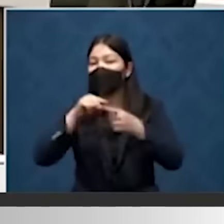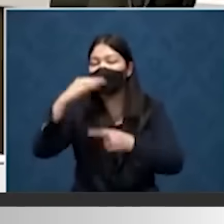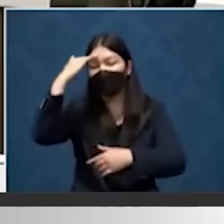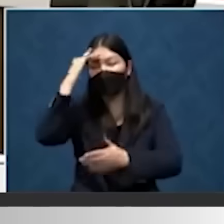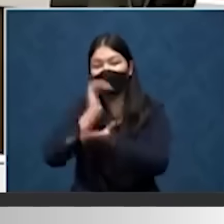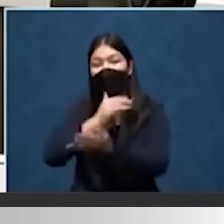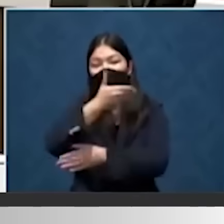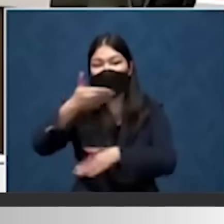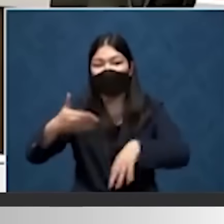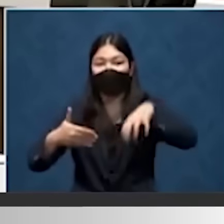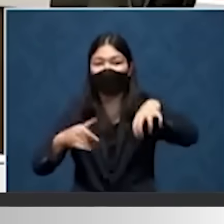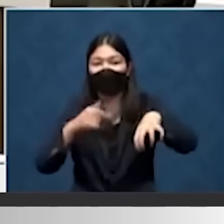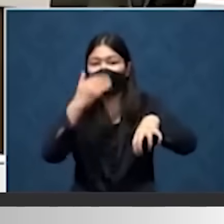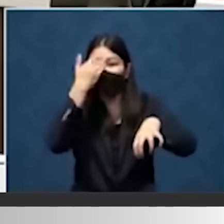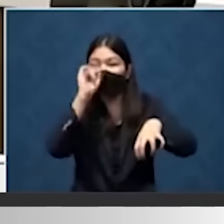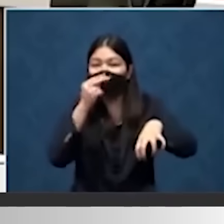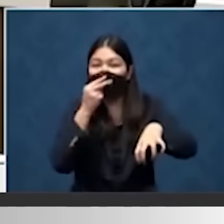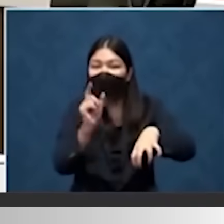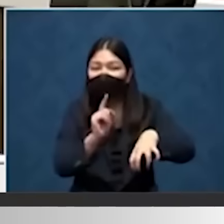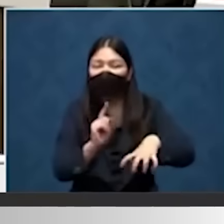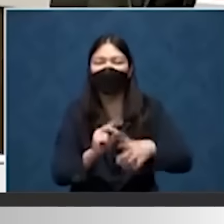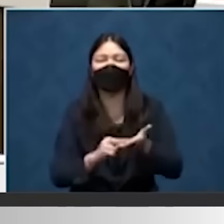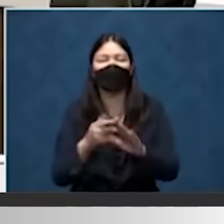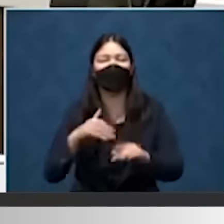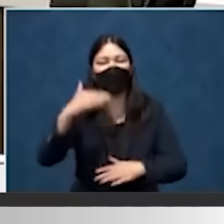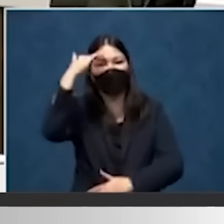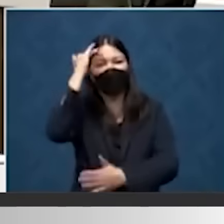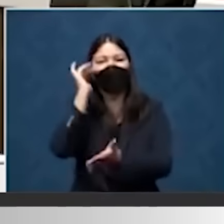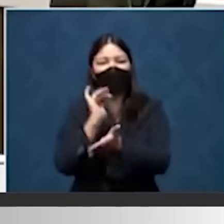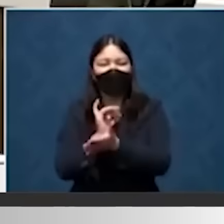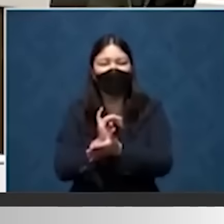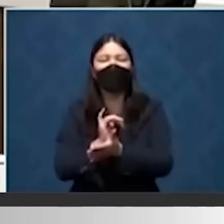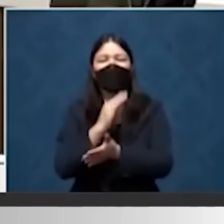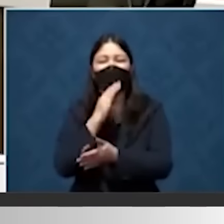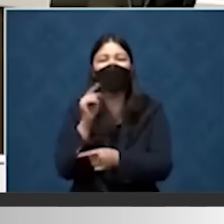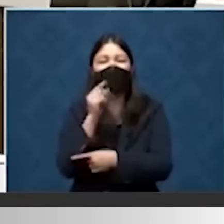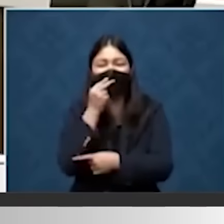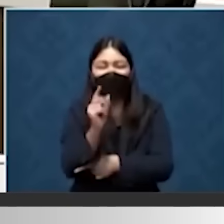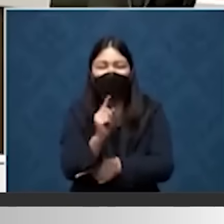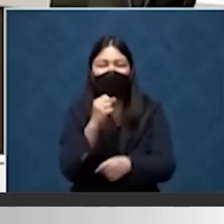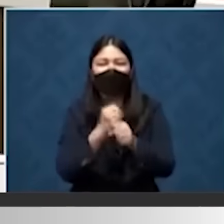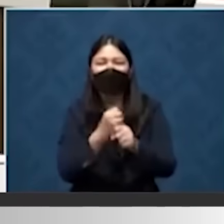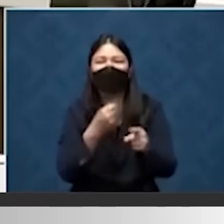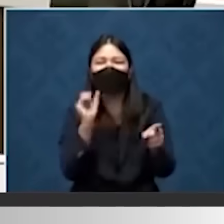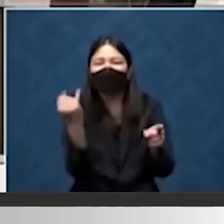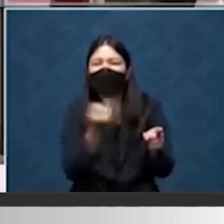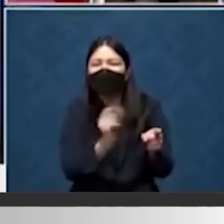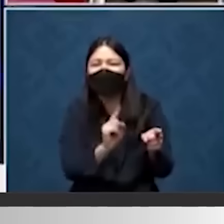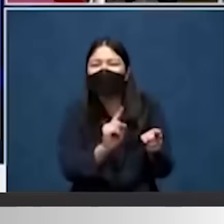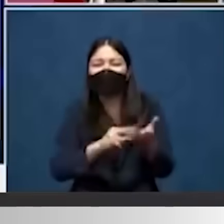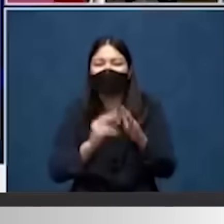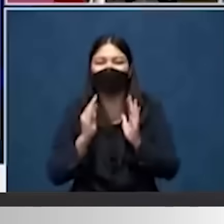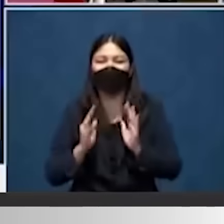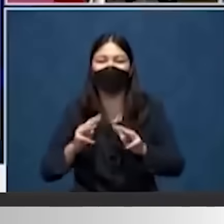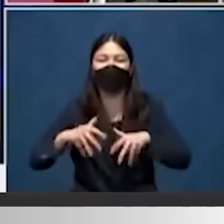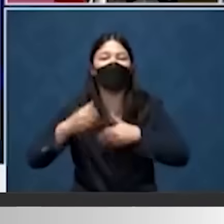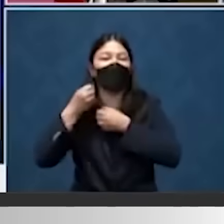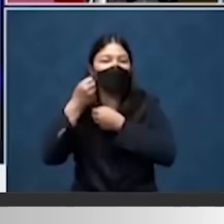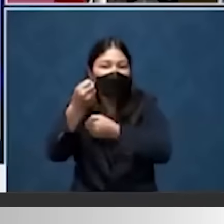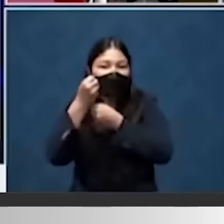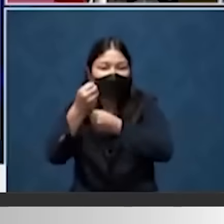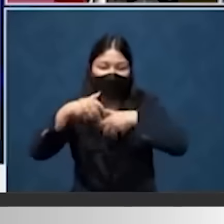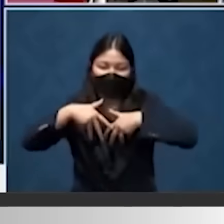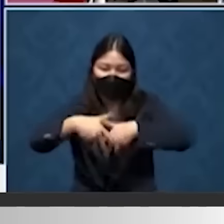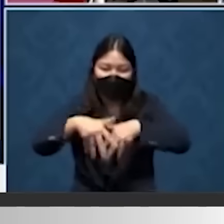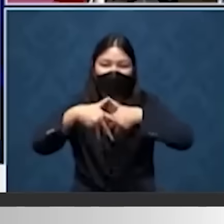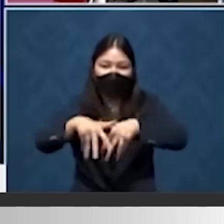าหน้าที่ตำรวจใช้ความรุนแรงต่อพี่น้องประชาชนที่ออกมาชุมนุมเพื่อเสนอข้อเรียกร้องไปยังรัฐบาลและผู้นำสม